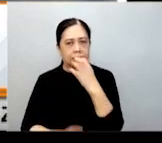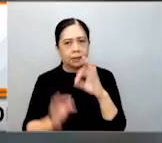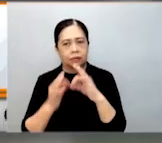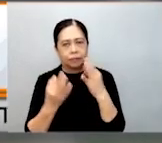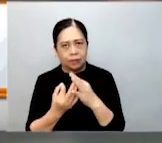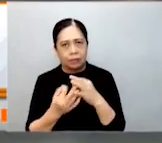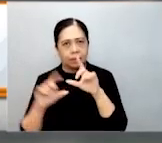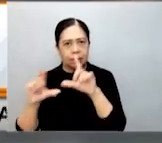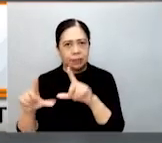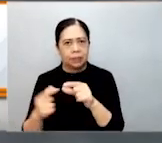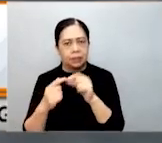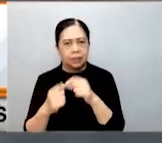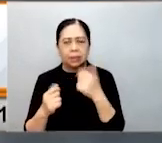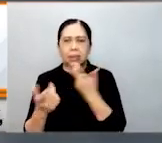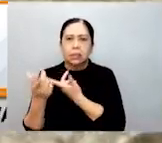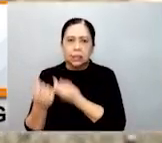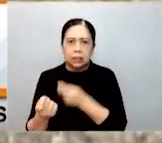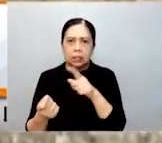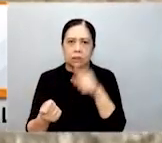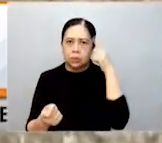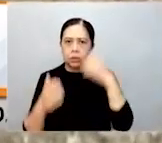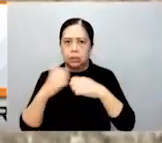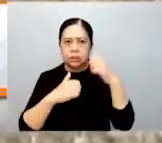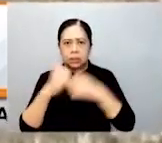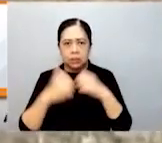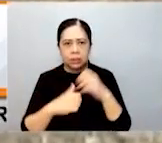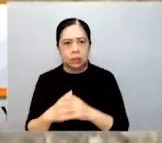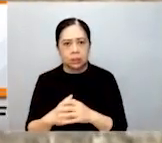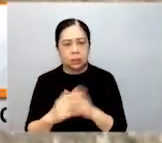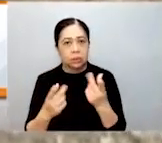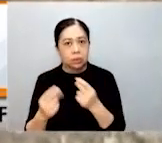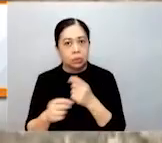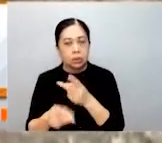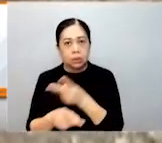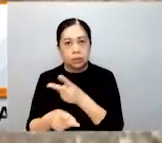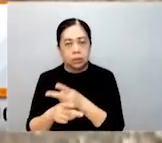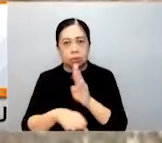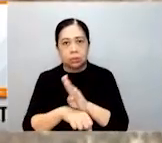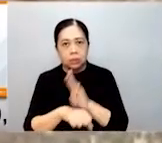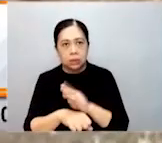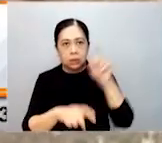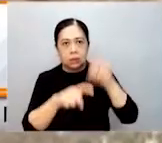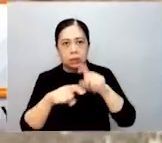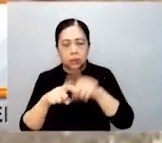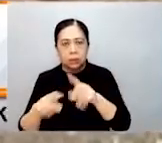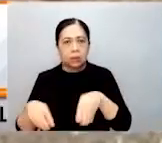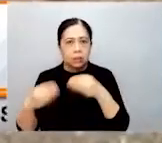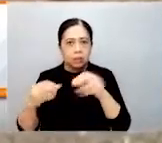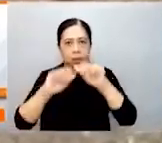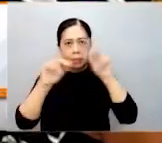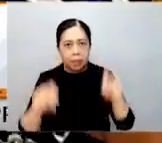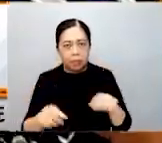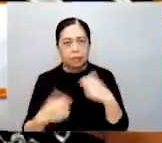sa suspect, lalo't malaki ang tiwala dito ng engineer. Sa katunayan, ginawa pa siyang katiwala sa negosyong paupahan at binigyan ng apartment